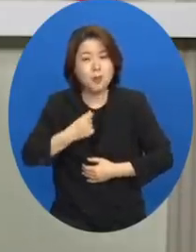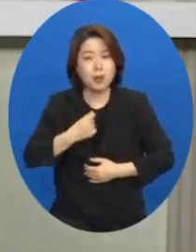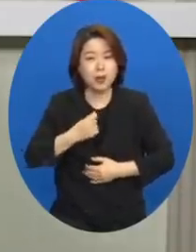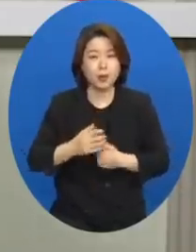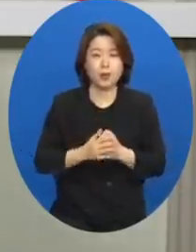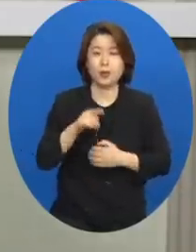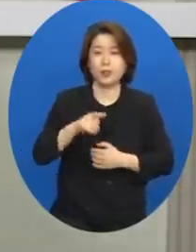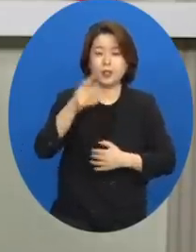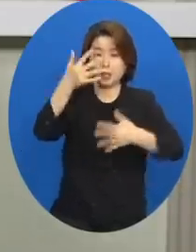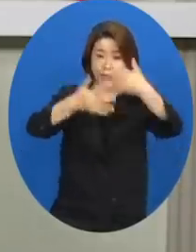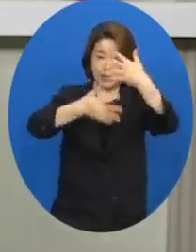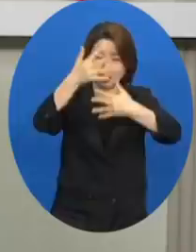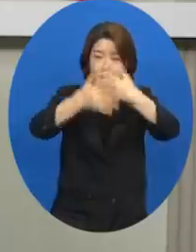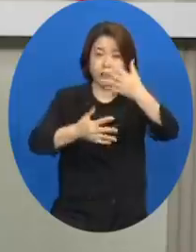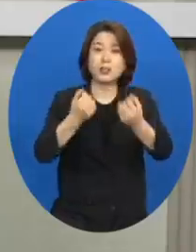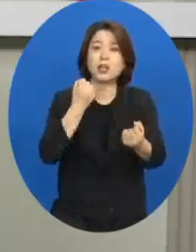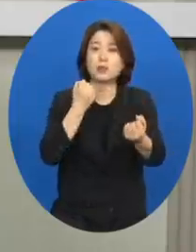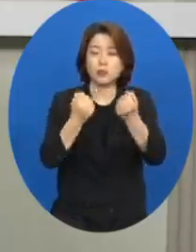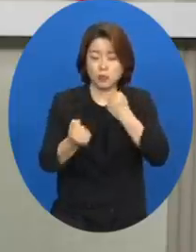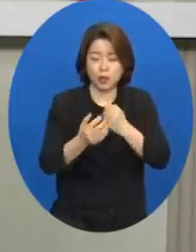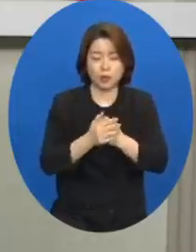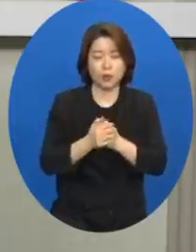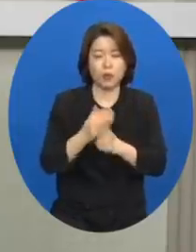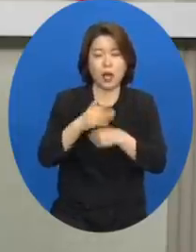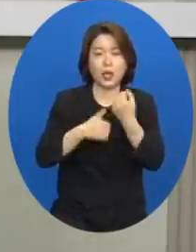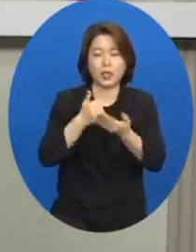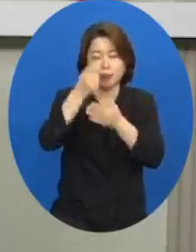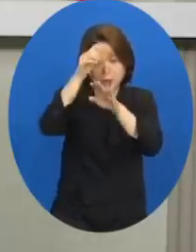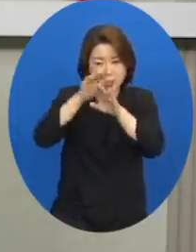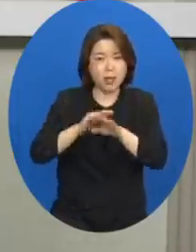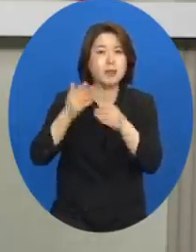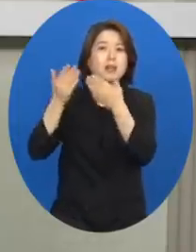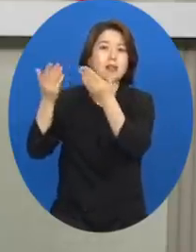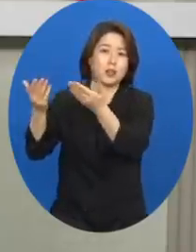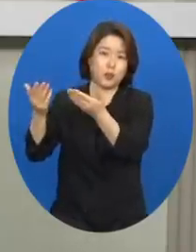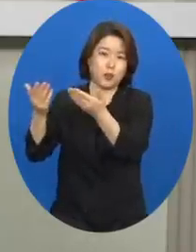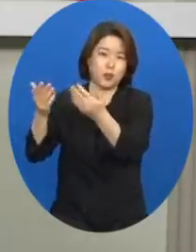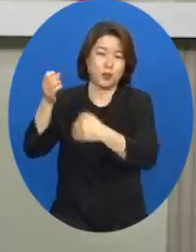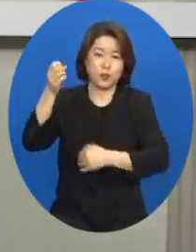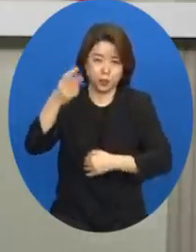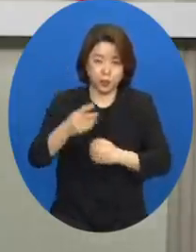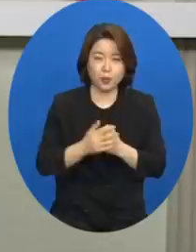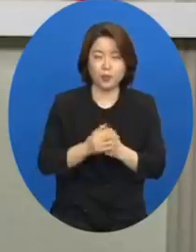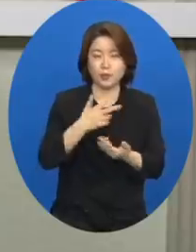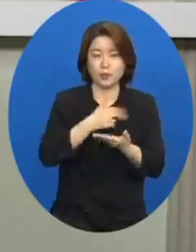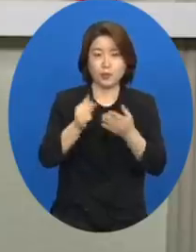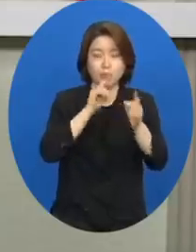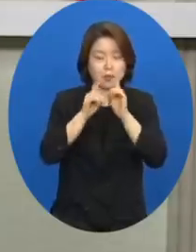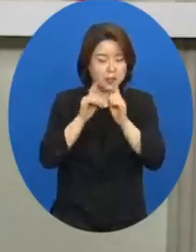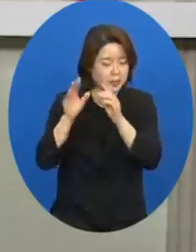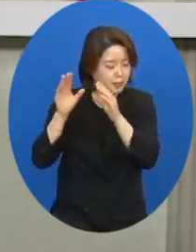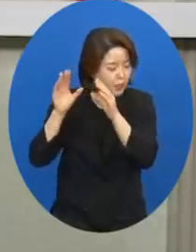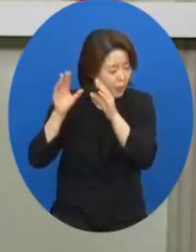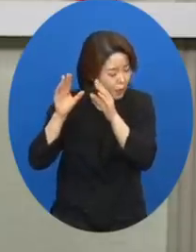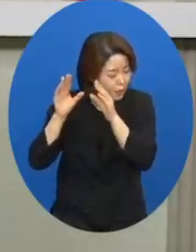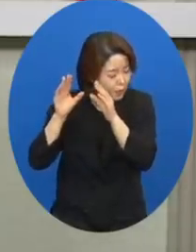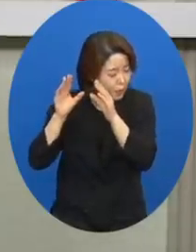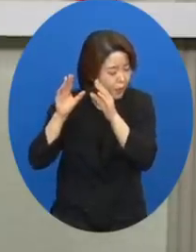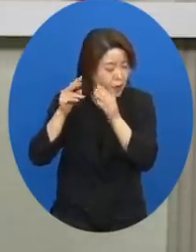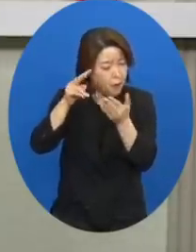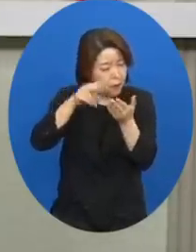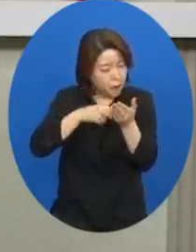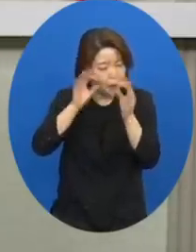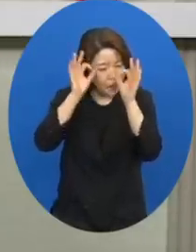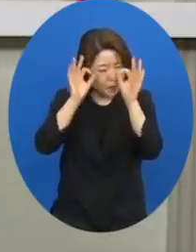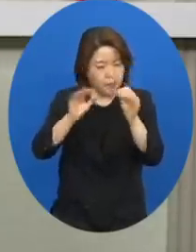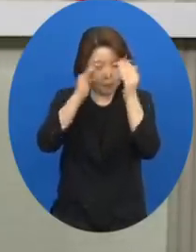이렇게 영상으로 라도 하나님께 예배하고 그리고 주님의 말씀에 귀를 기울이는 모든 역사가